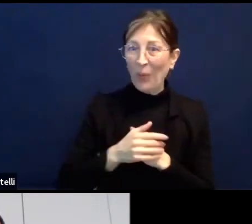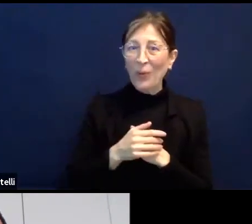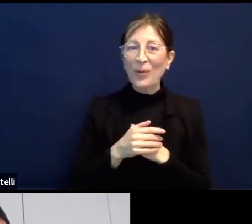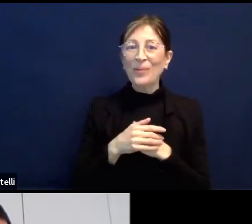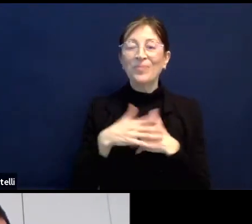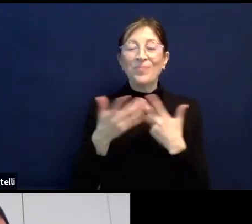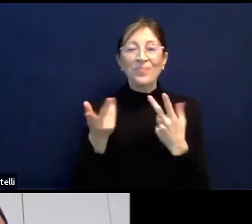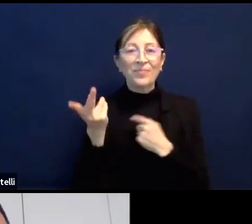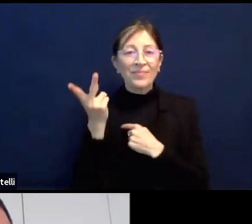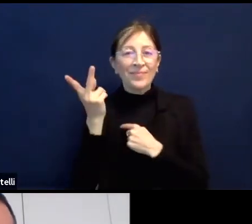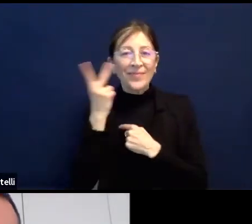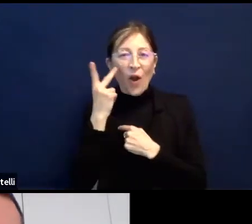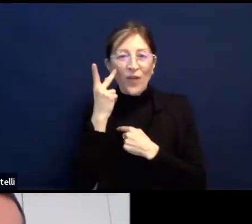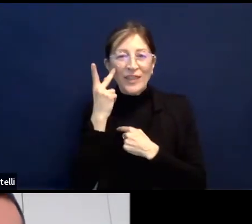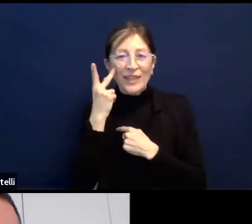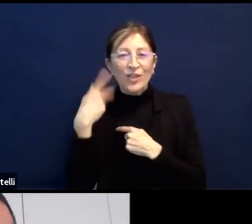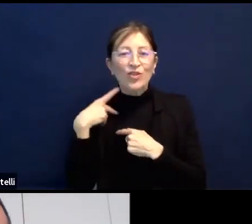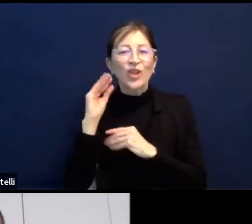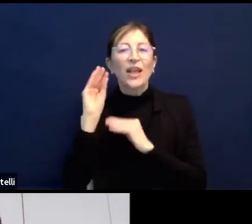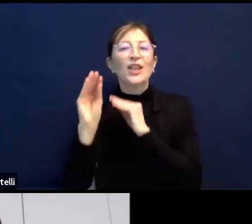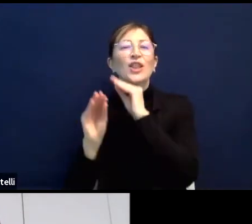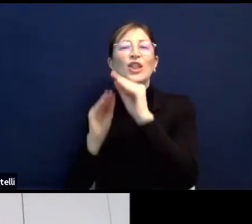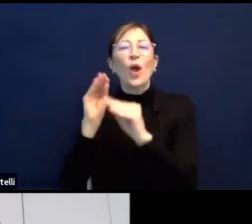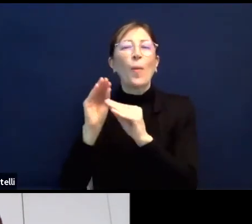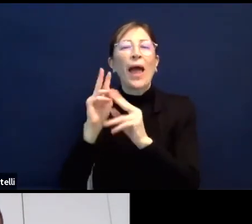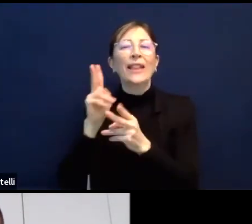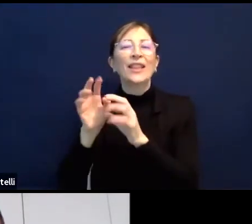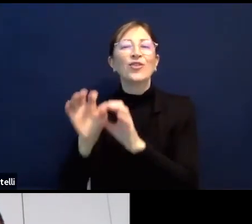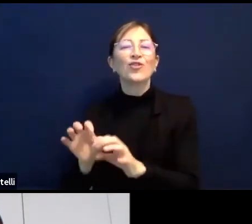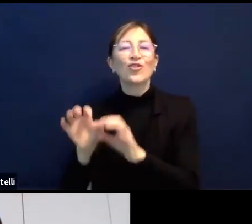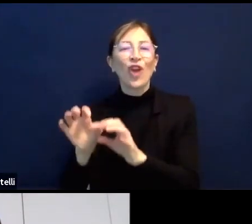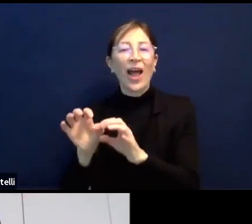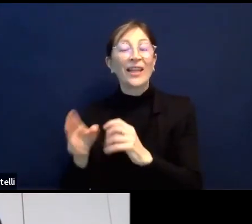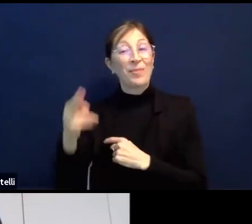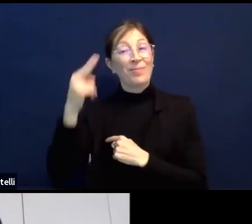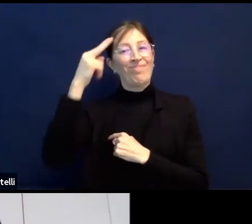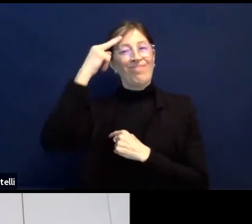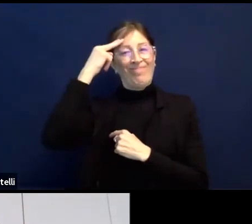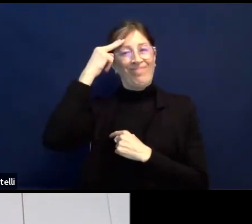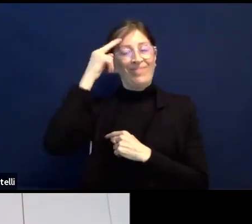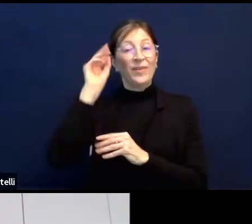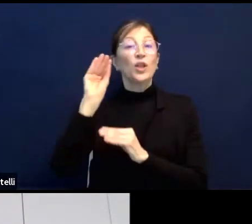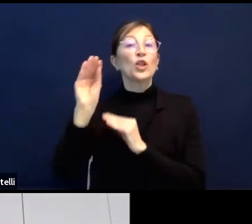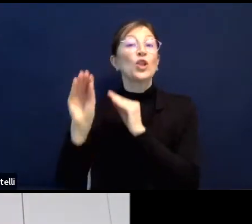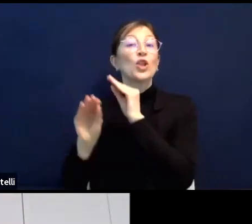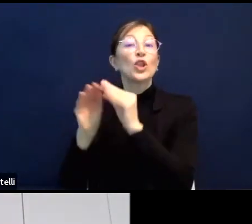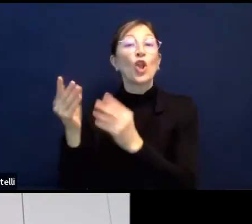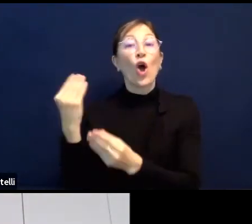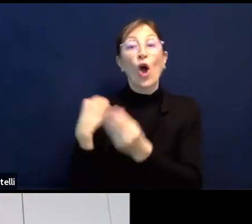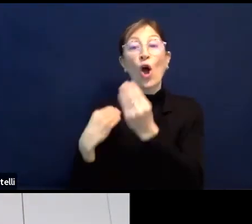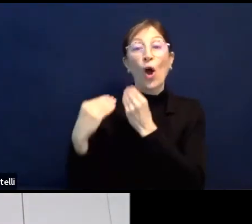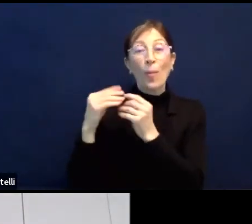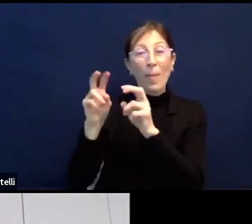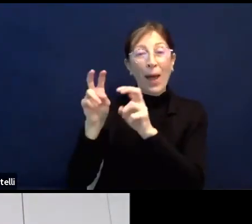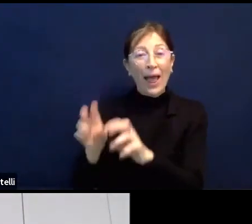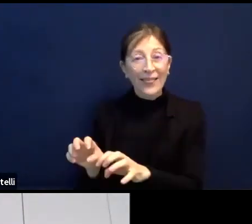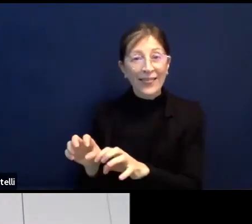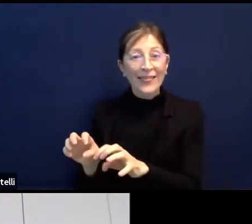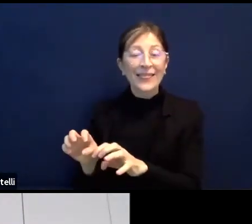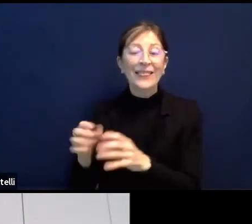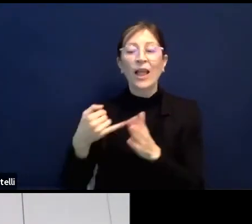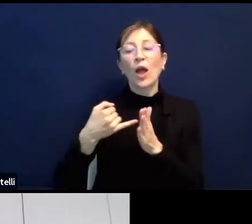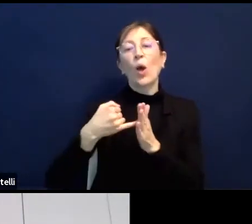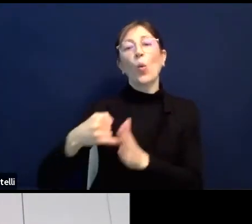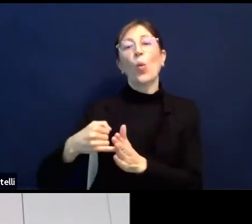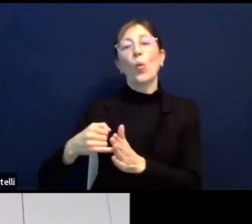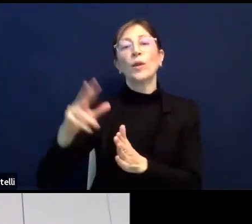due domande, forse tre in questo momento, ma ricordiamo che le domande le riserviamo all'ultima mezz'ora di